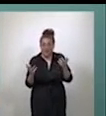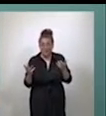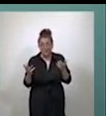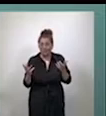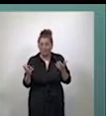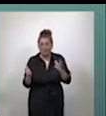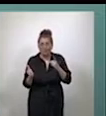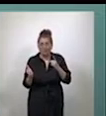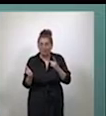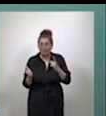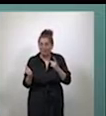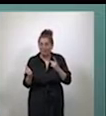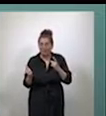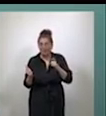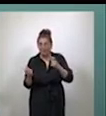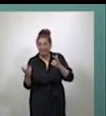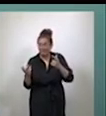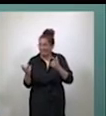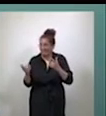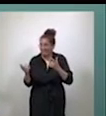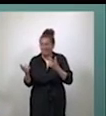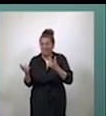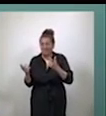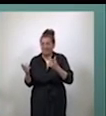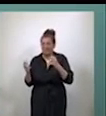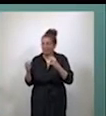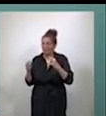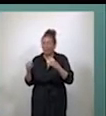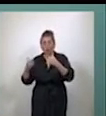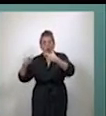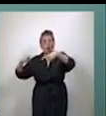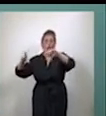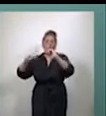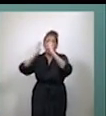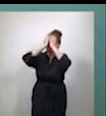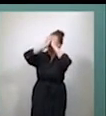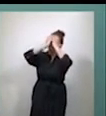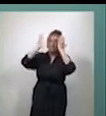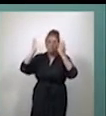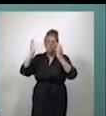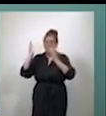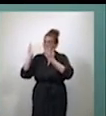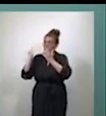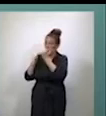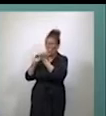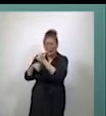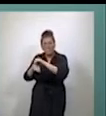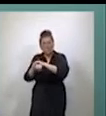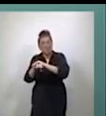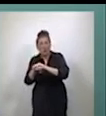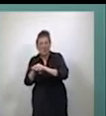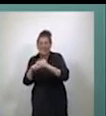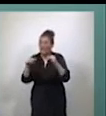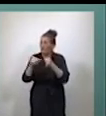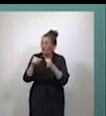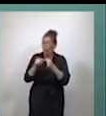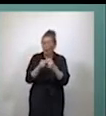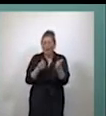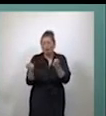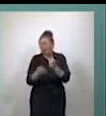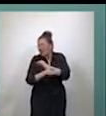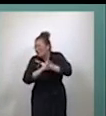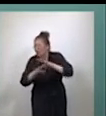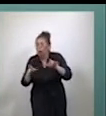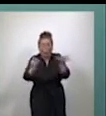un établissement qui était livré à lui-même, qui s'était donc lancé dans une politique effrénée, non maîtrisée